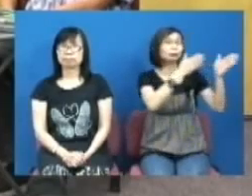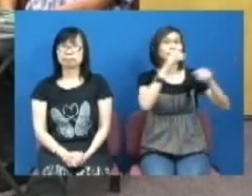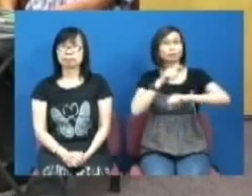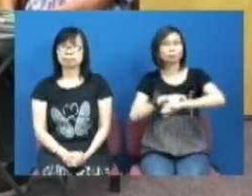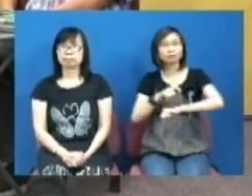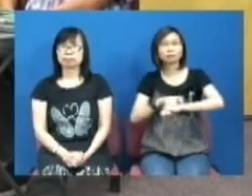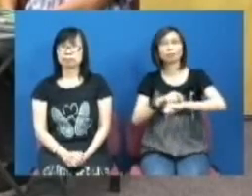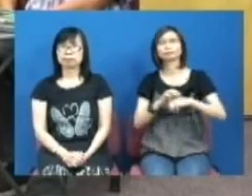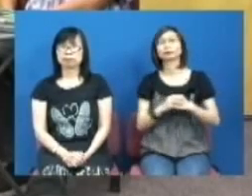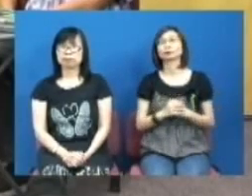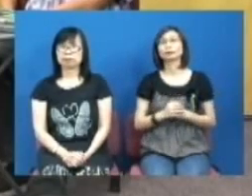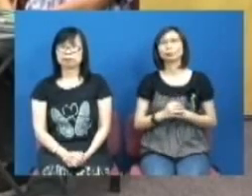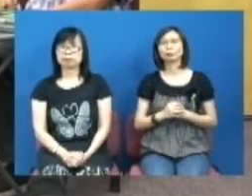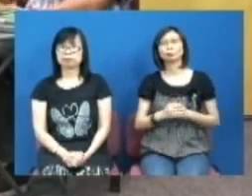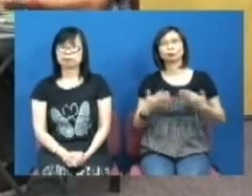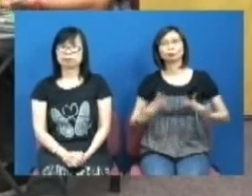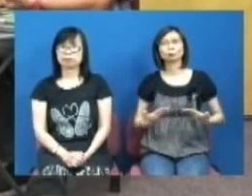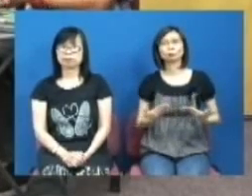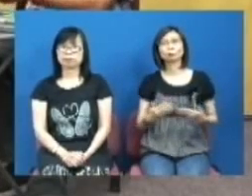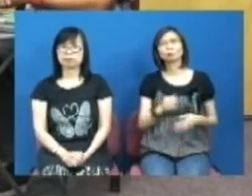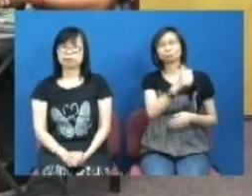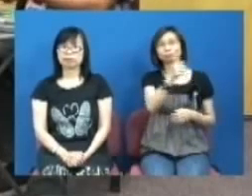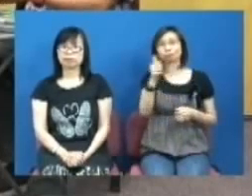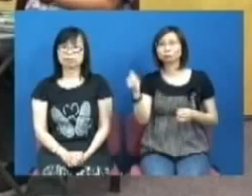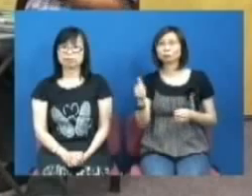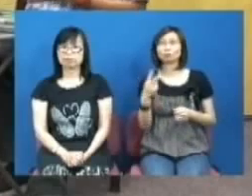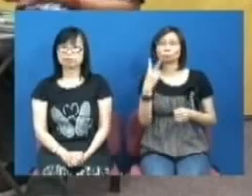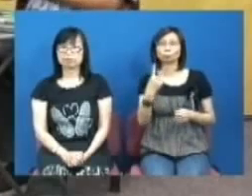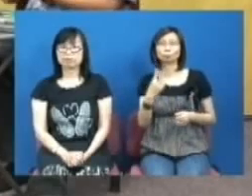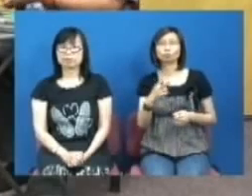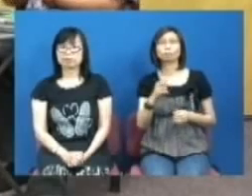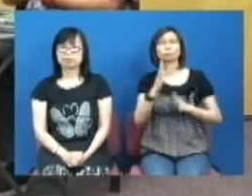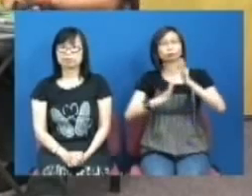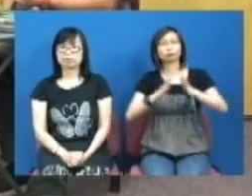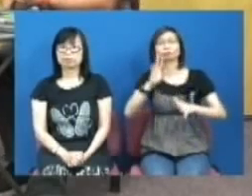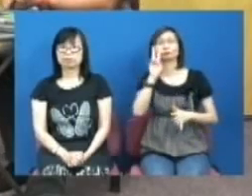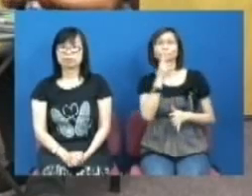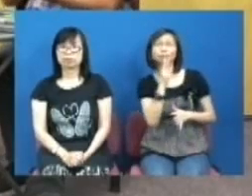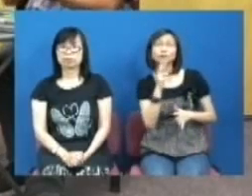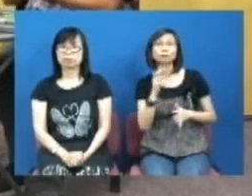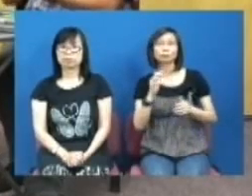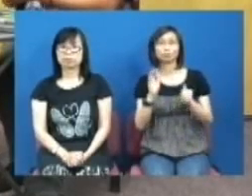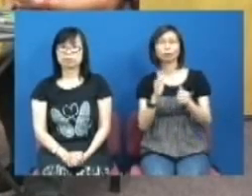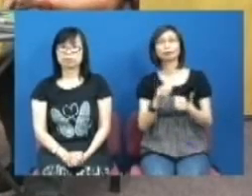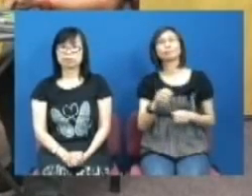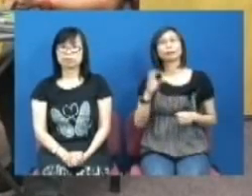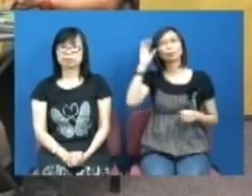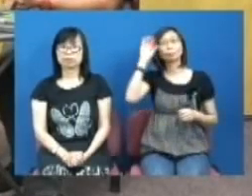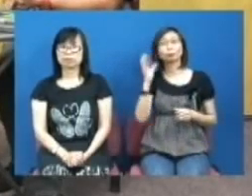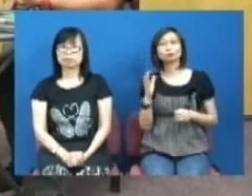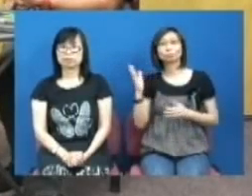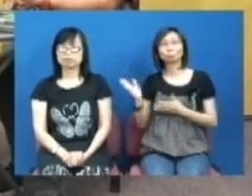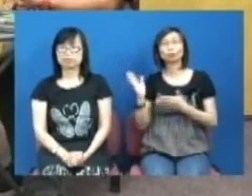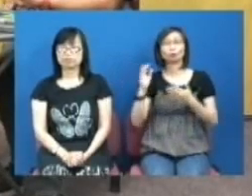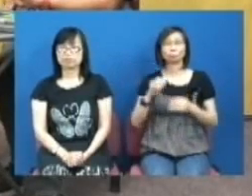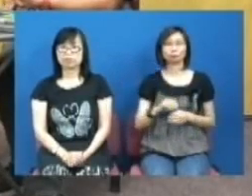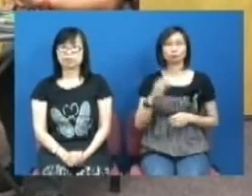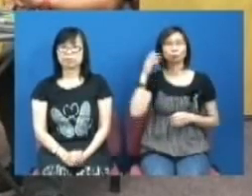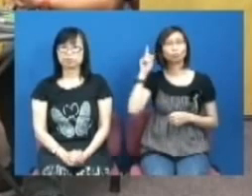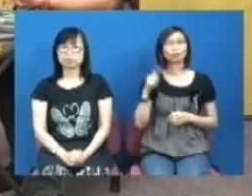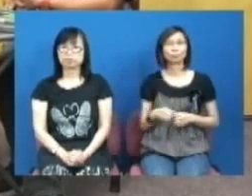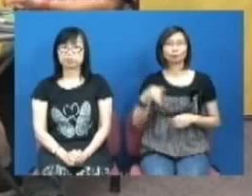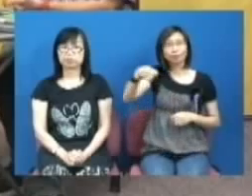一度。咁好多謝今日兩位即係幫我哋做手語嘅朋友啦，咁啊 Bonnie 同埋慧蘭啦，咁我哋下